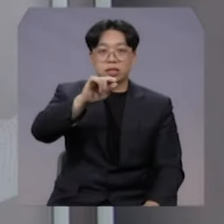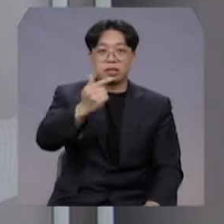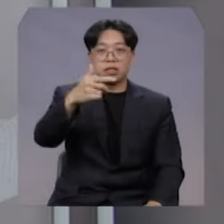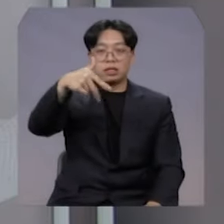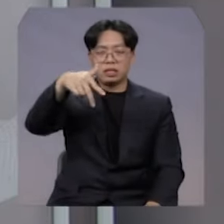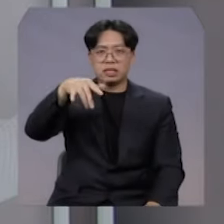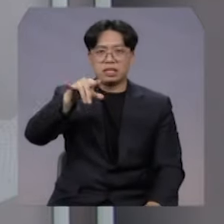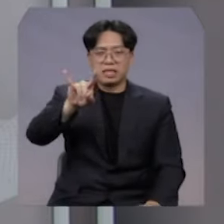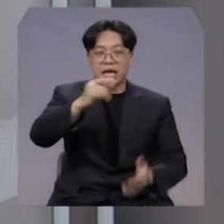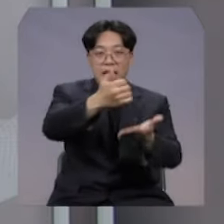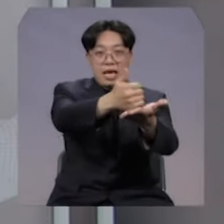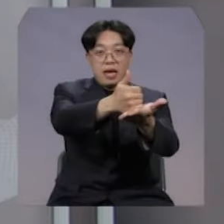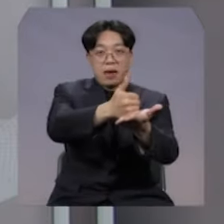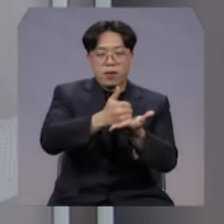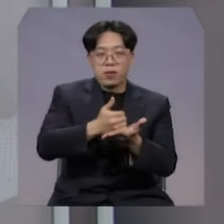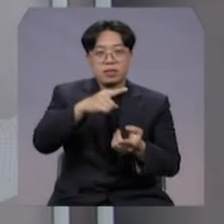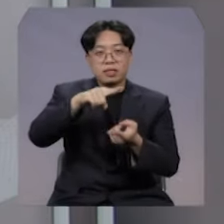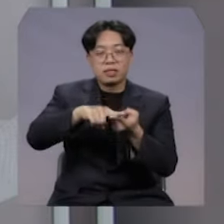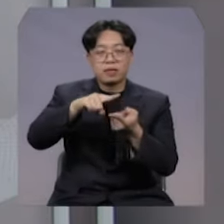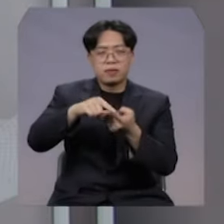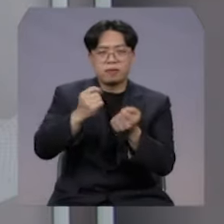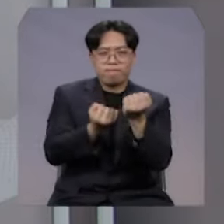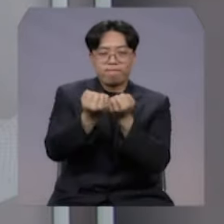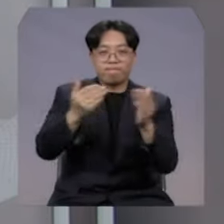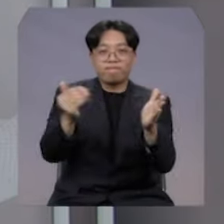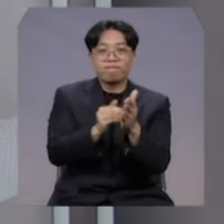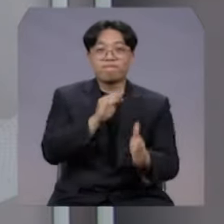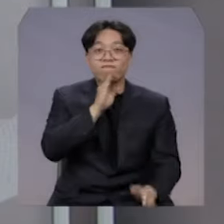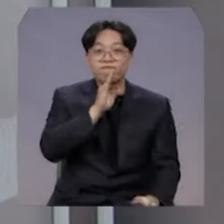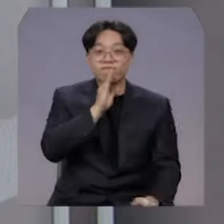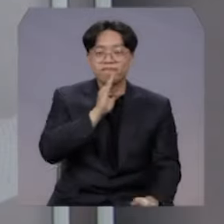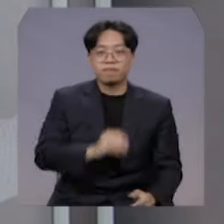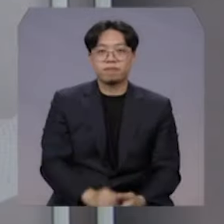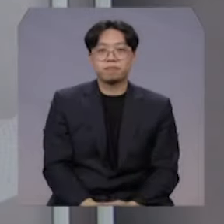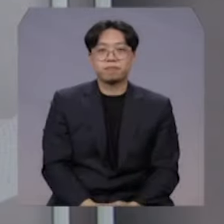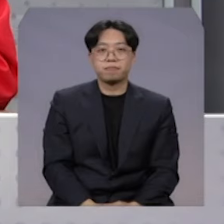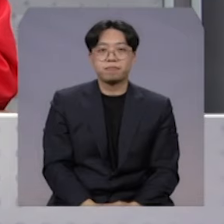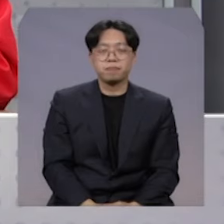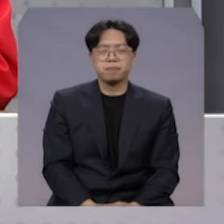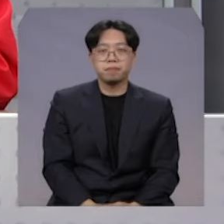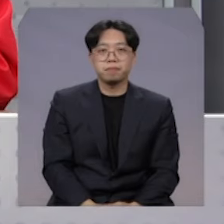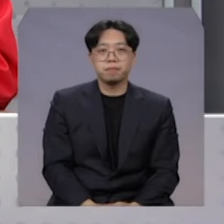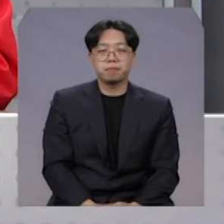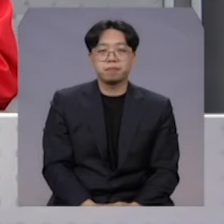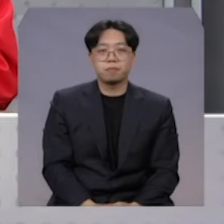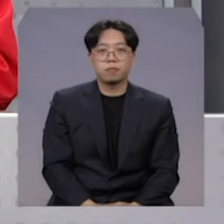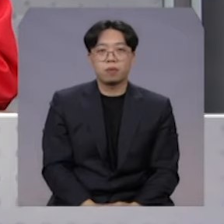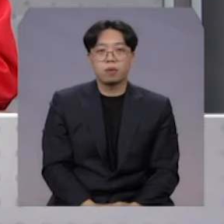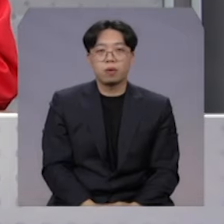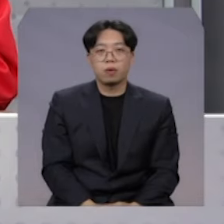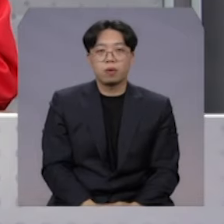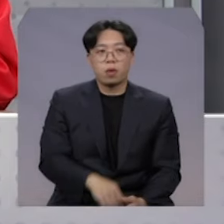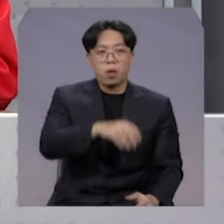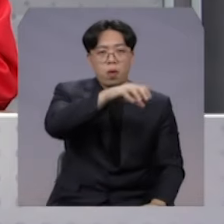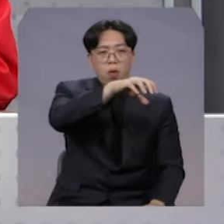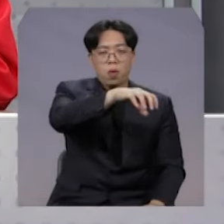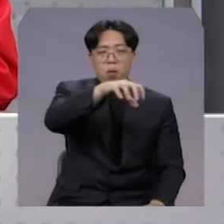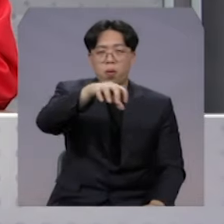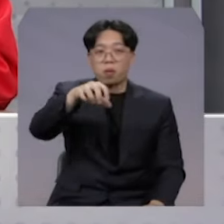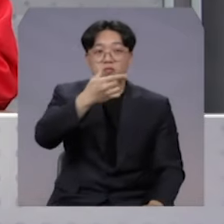이재명의 당대표 부름을 받고 광명에 내려왔다고 했습니다. 인재 영입의 경우 여러모로 네. 부족한 곳에 네. 채우기